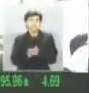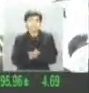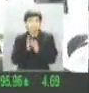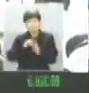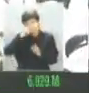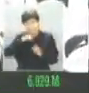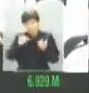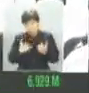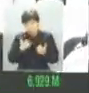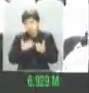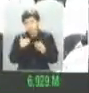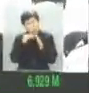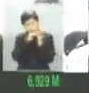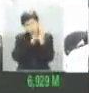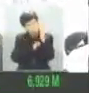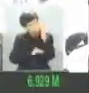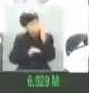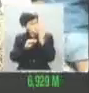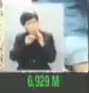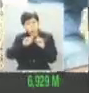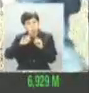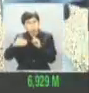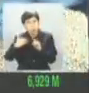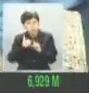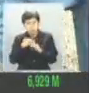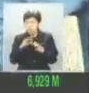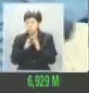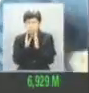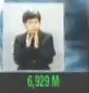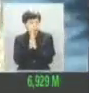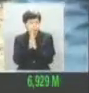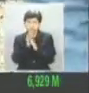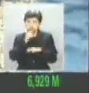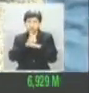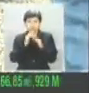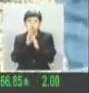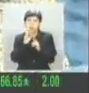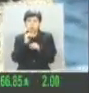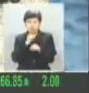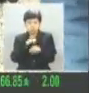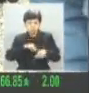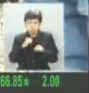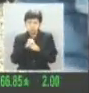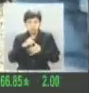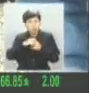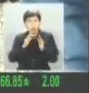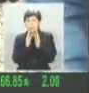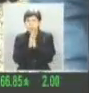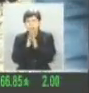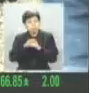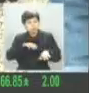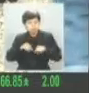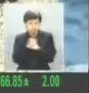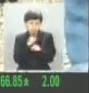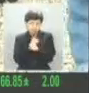านในวันนี้มาจากจังหวัดต่างๆทั่วประเทศนะครับและต่างศรัทธาในตัวหลวงตามหาบัวยานสัมปันโนทั้งการปฏิบัติตนตามแบบพระป่าสายปฏิบัติ